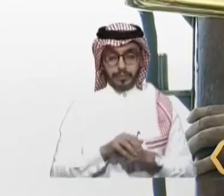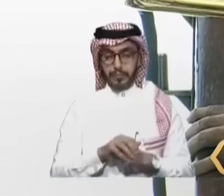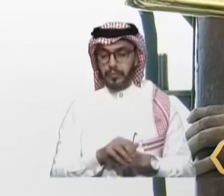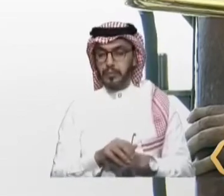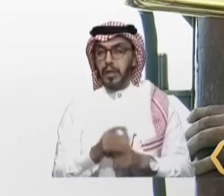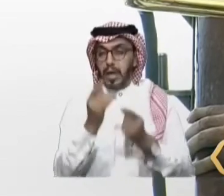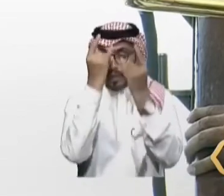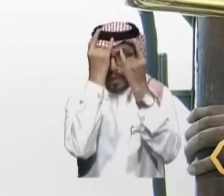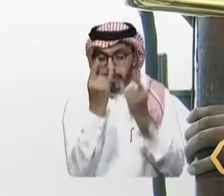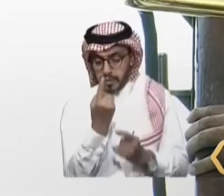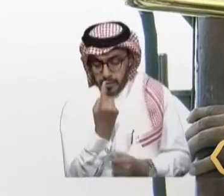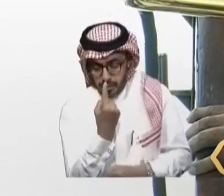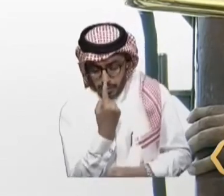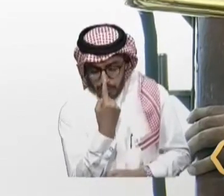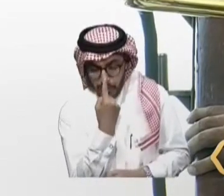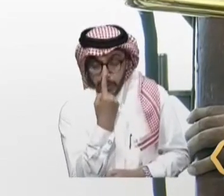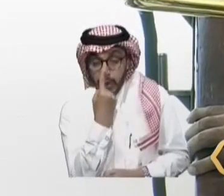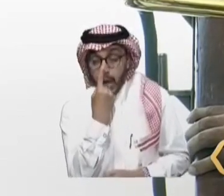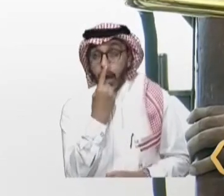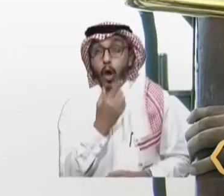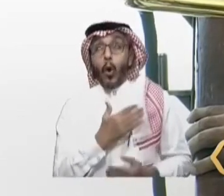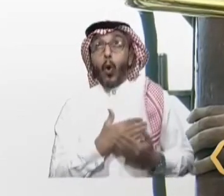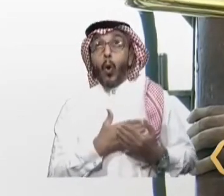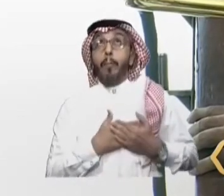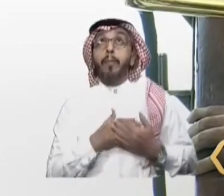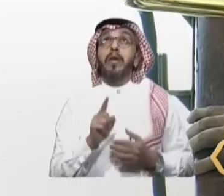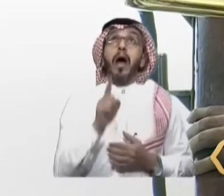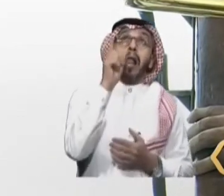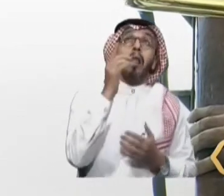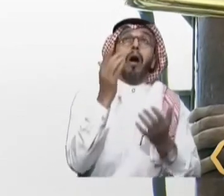وتمام الانقياد له والرغبة فيما عنده